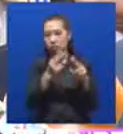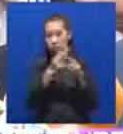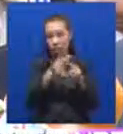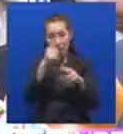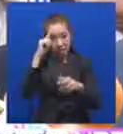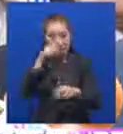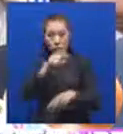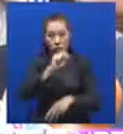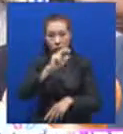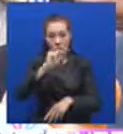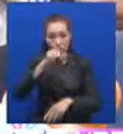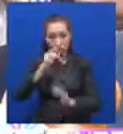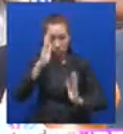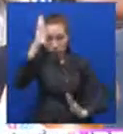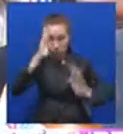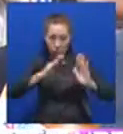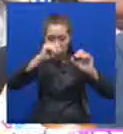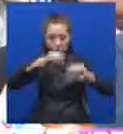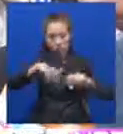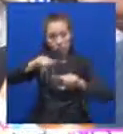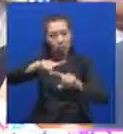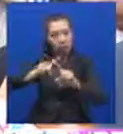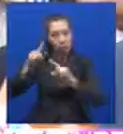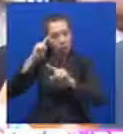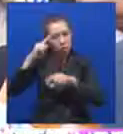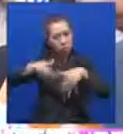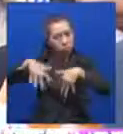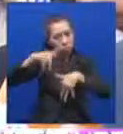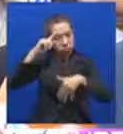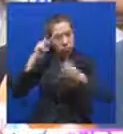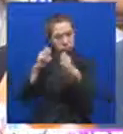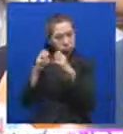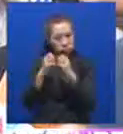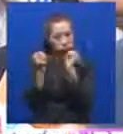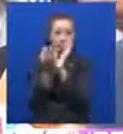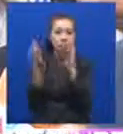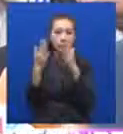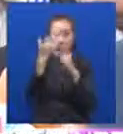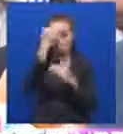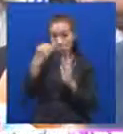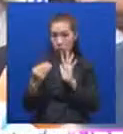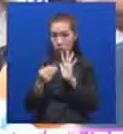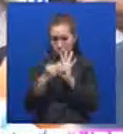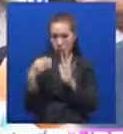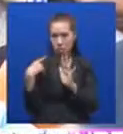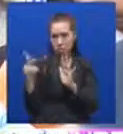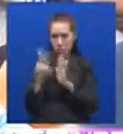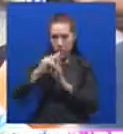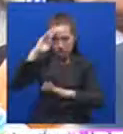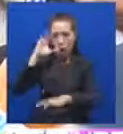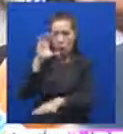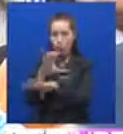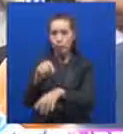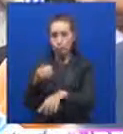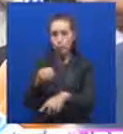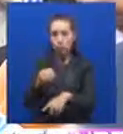มีการลงมติเนื่องจากในพื้นที่กรุงเทพมหานครยังเป็นพื้นที่ที่มีกฎอัยการศึกควบคุมอยู่แล้ว